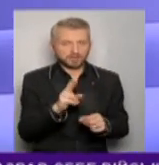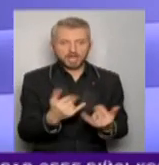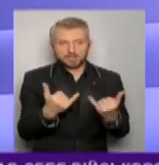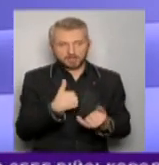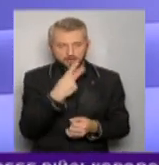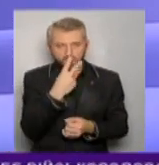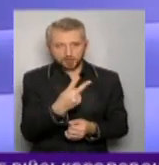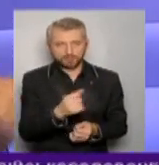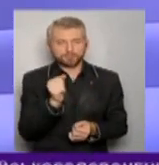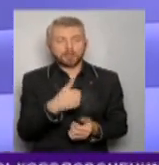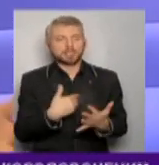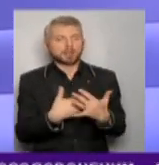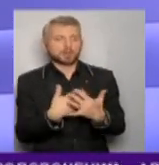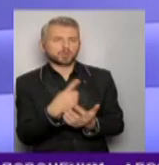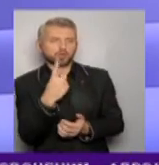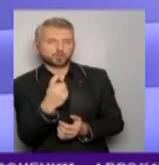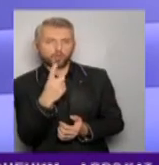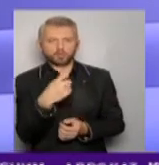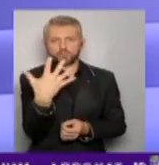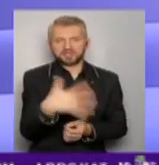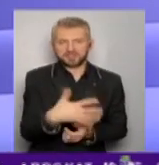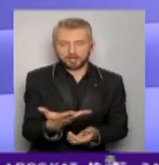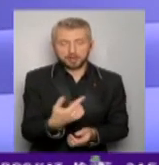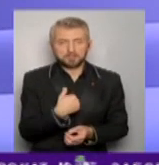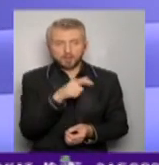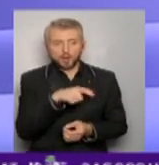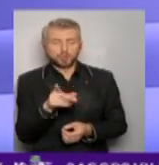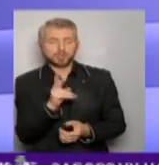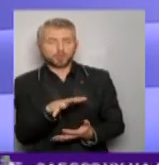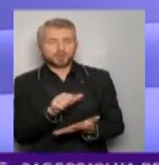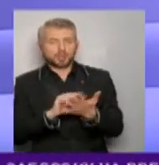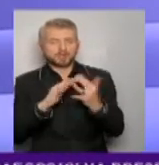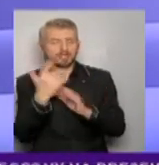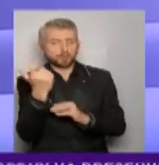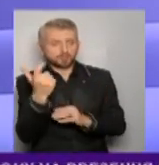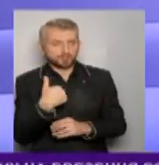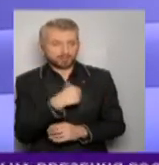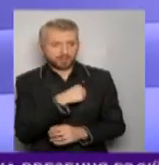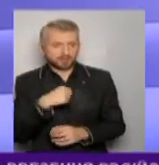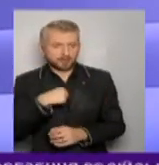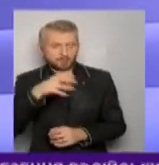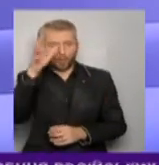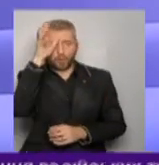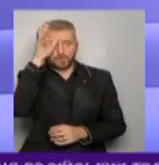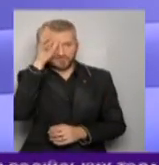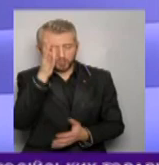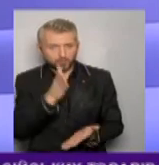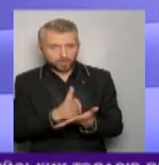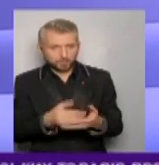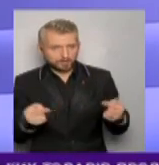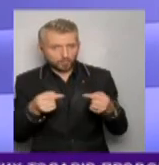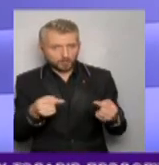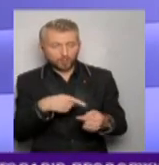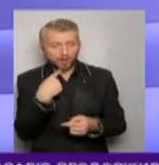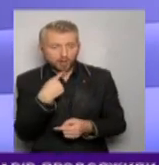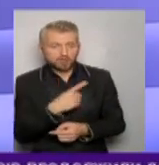ми бачимо, а, наприклад, там 100-150. Мені ж люди, які займаються сільським господарством, я сам освіту маю відповідну,